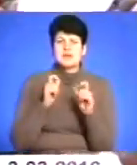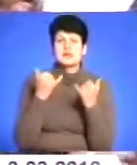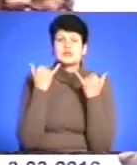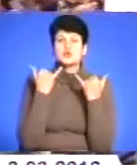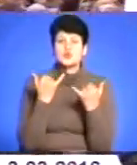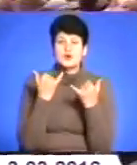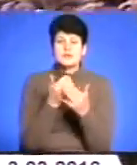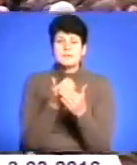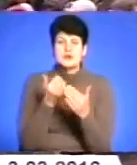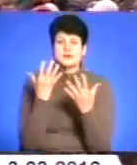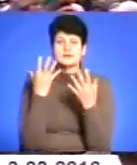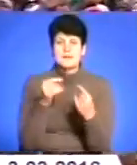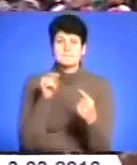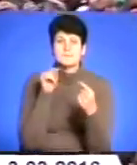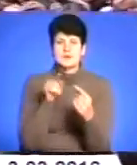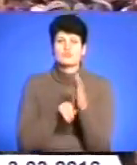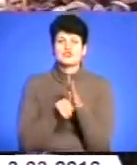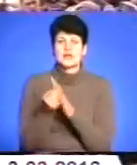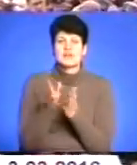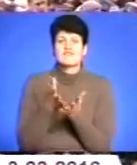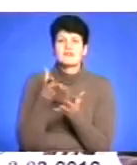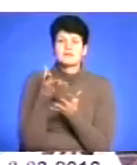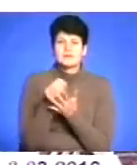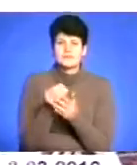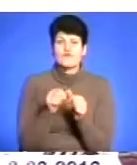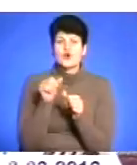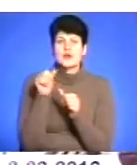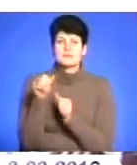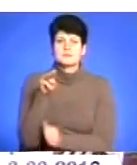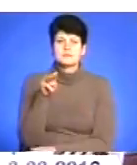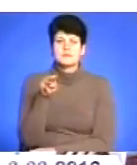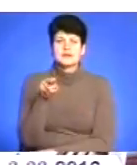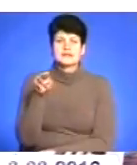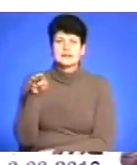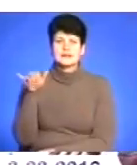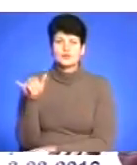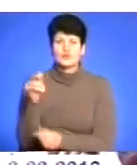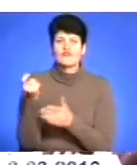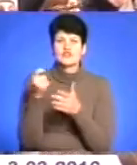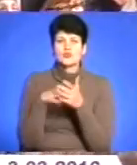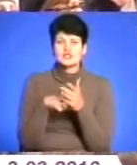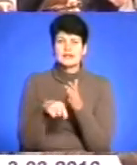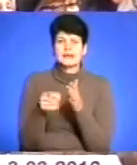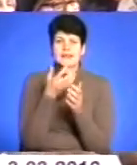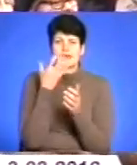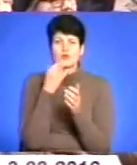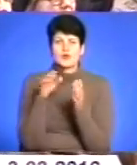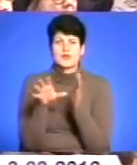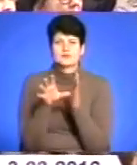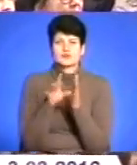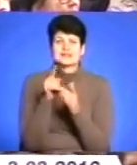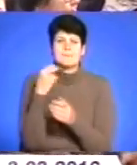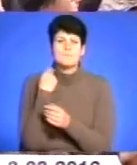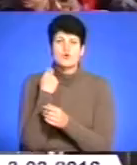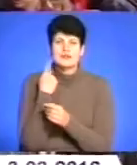сьогодні, напередодні протесту, почали виплачувати. Також в окремих профтехучилищах відключили тепло та електроенергію за борги. Це